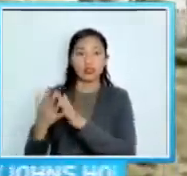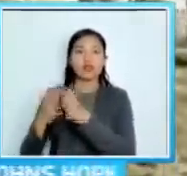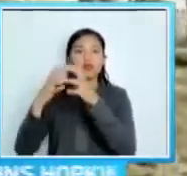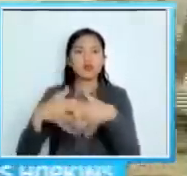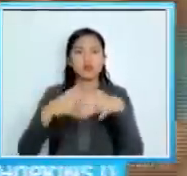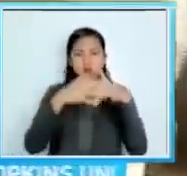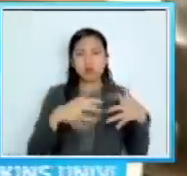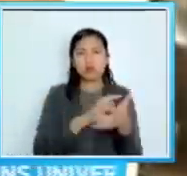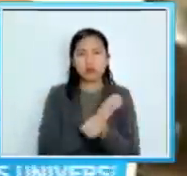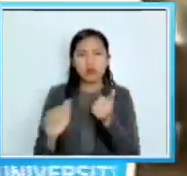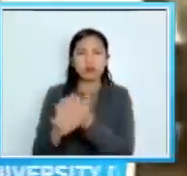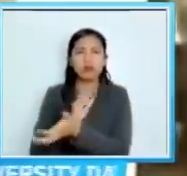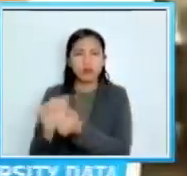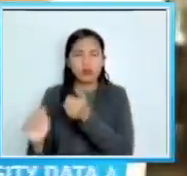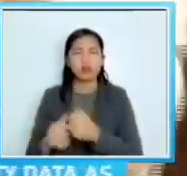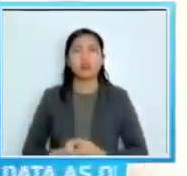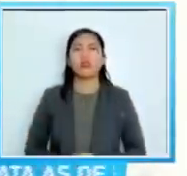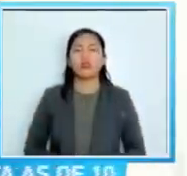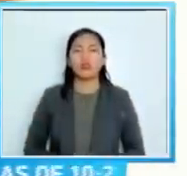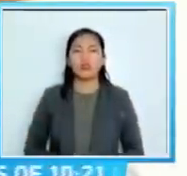bagyong Odette. Doon sila nagkuan,